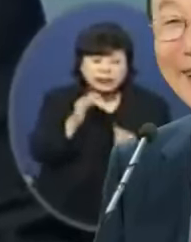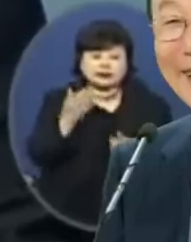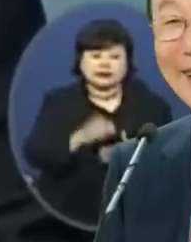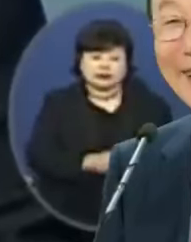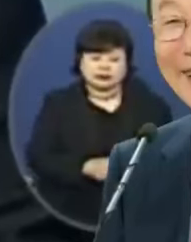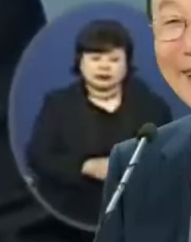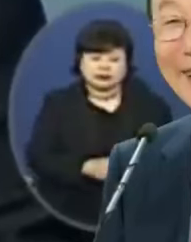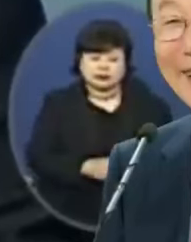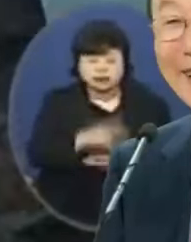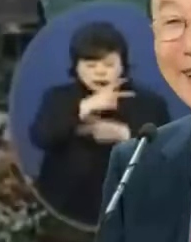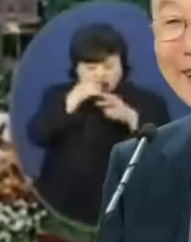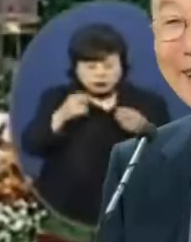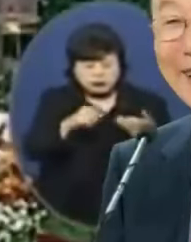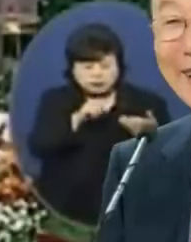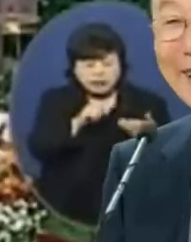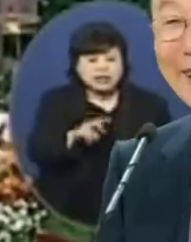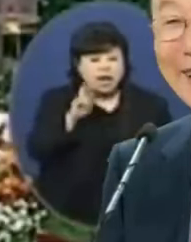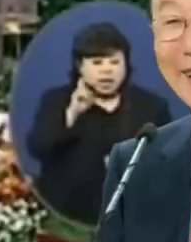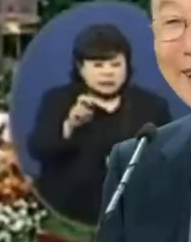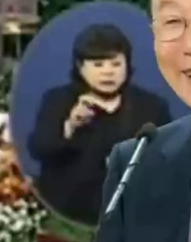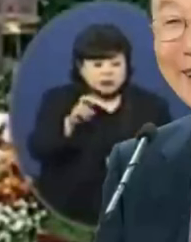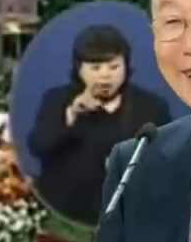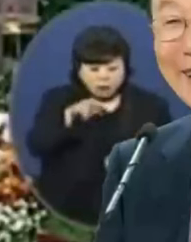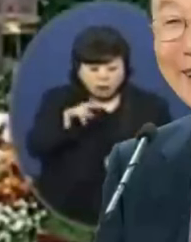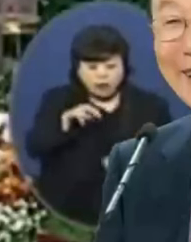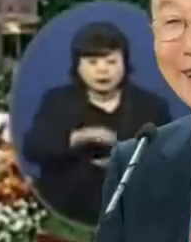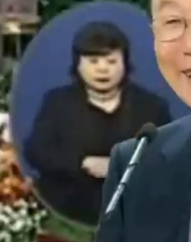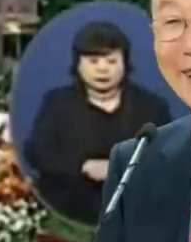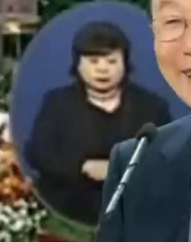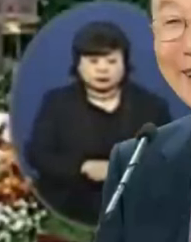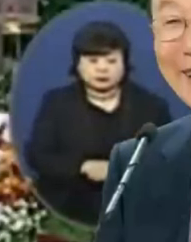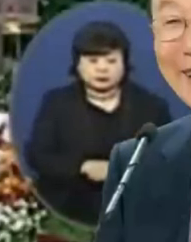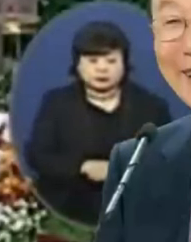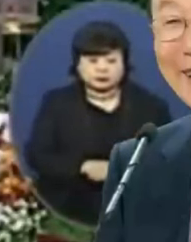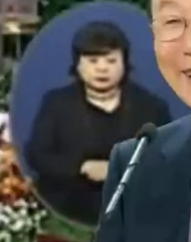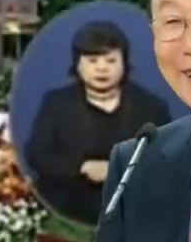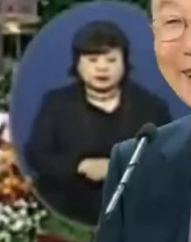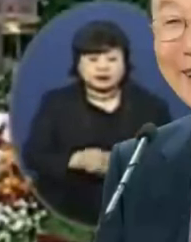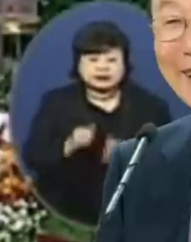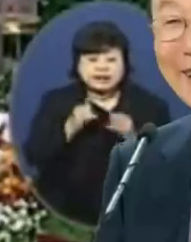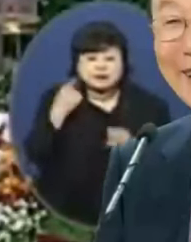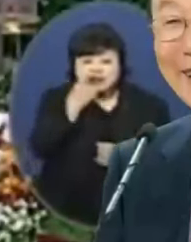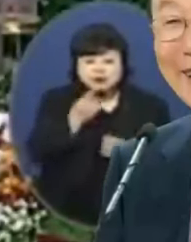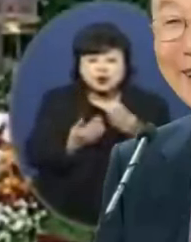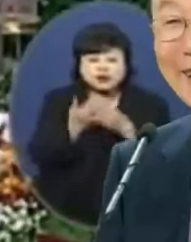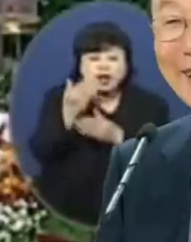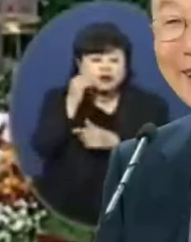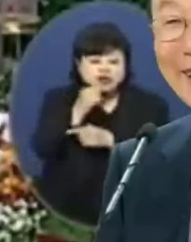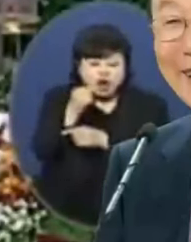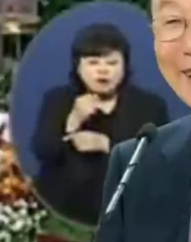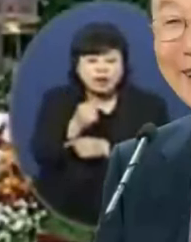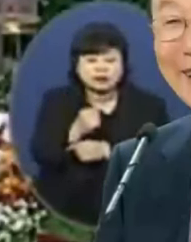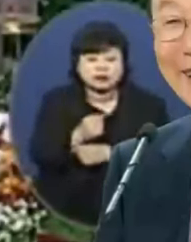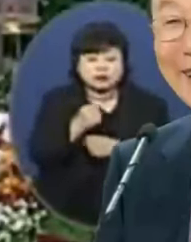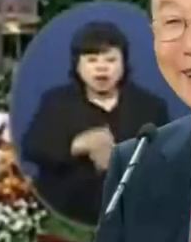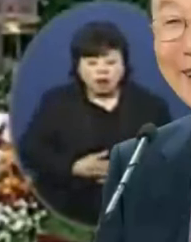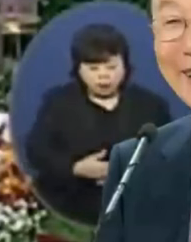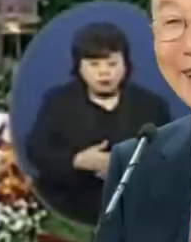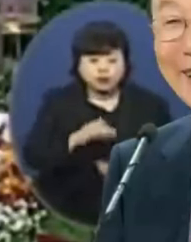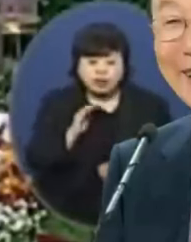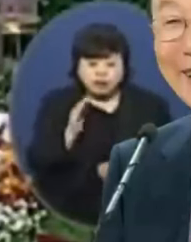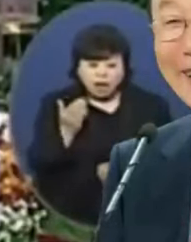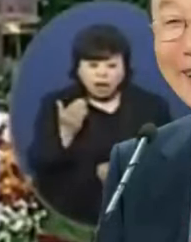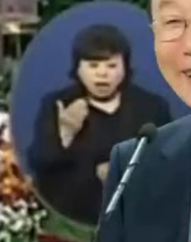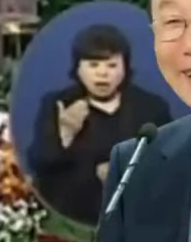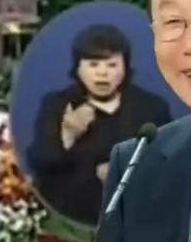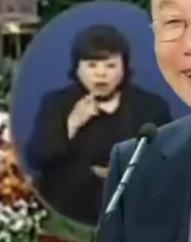것입니다. 잠언서 18장 20절로 21절 이것도 우리가 같이 한번 읽어보십시다. 사람은 입에서 나오는 열매로 말미암아